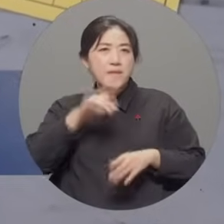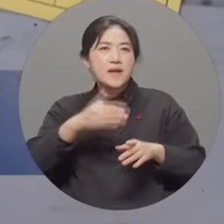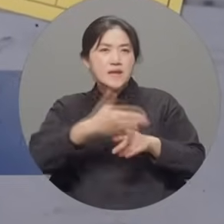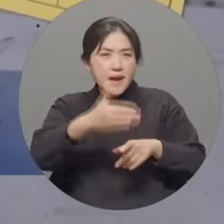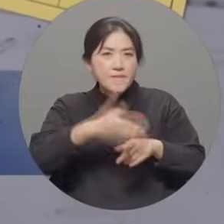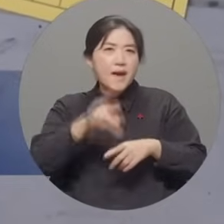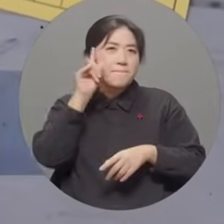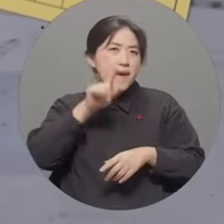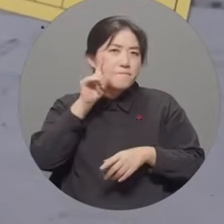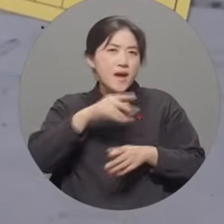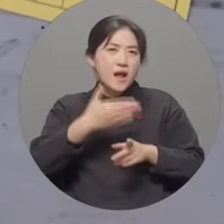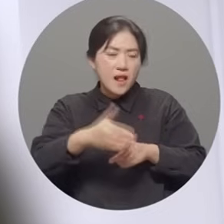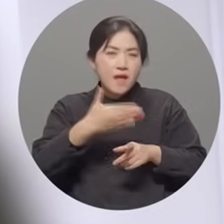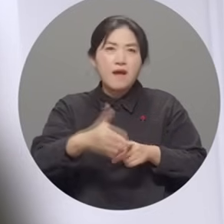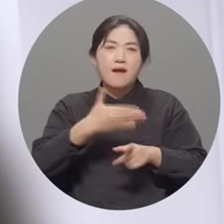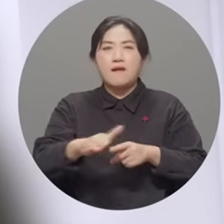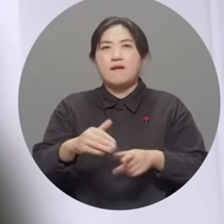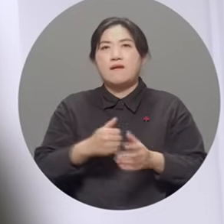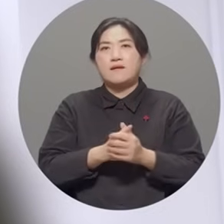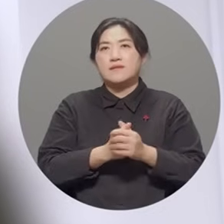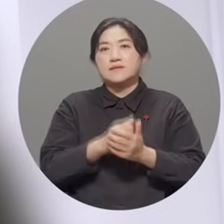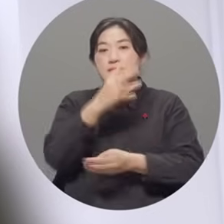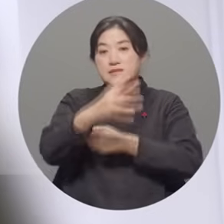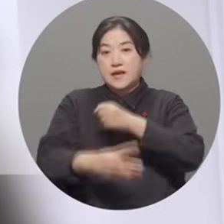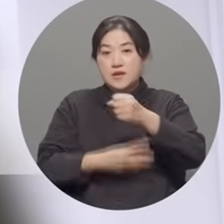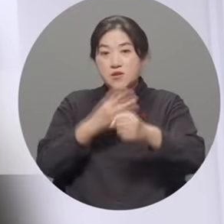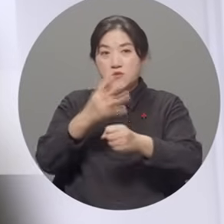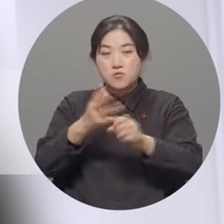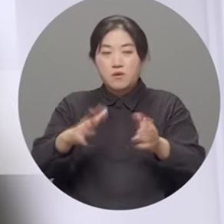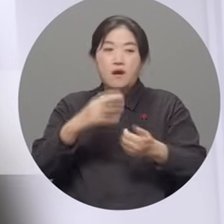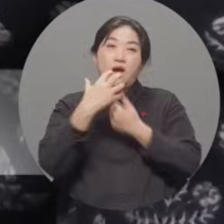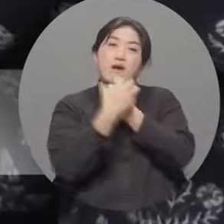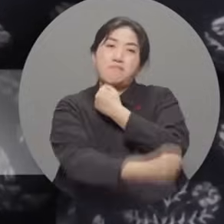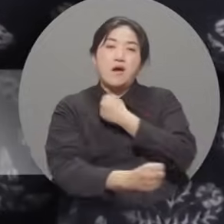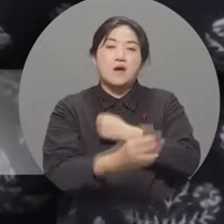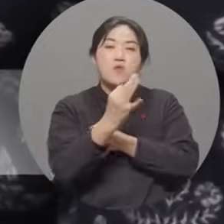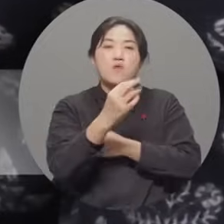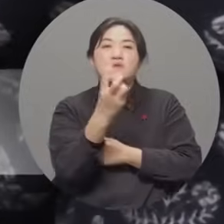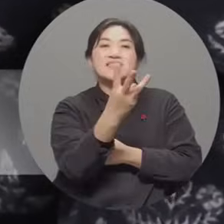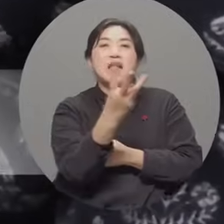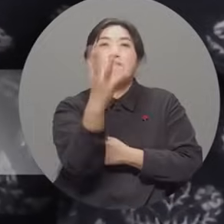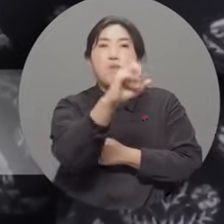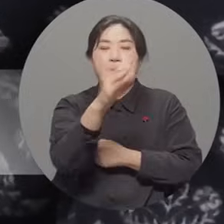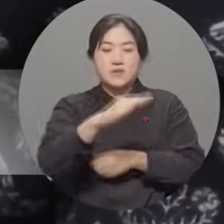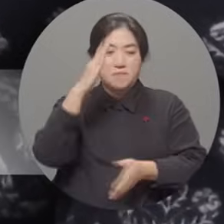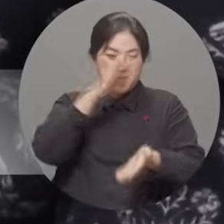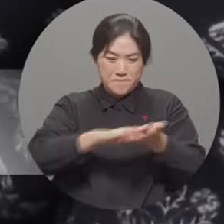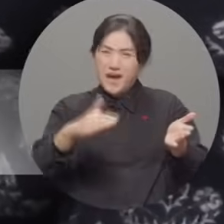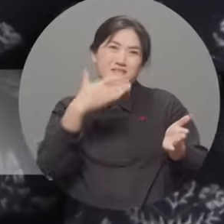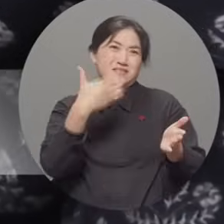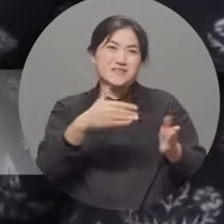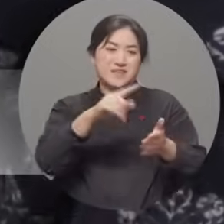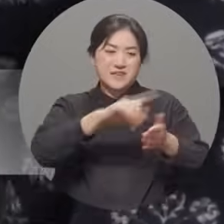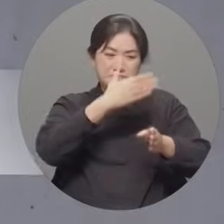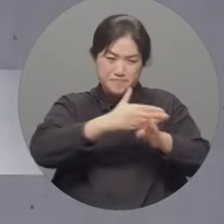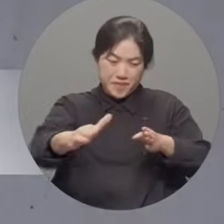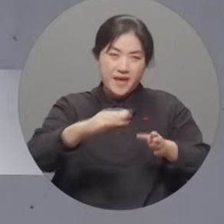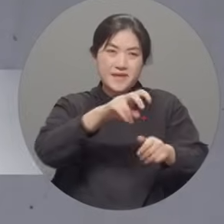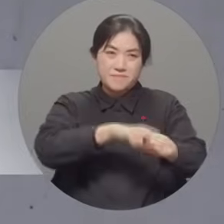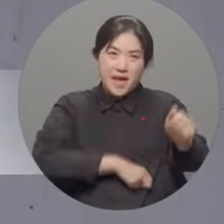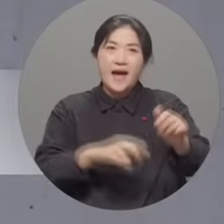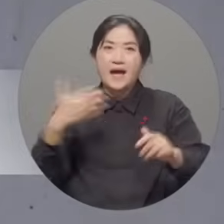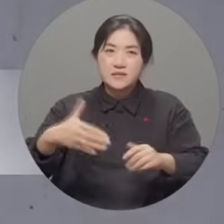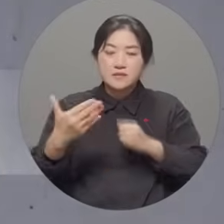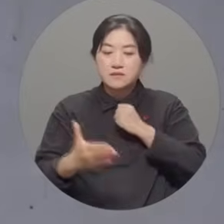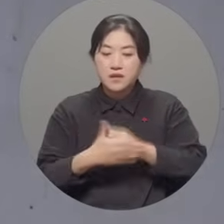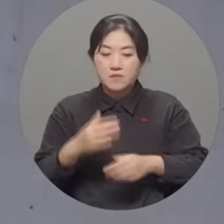매일 갚으면서. 4년 동안 3억 원을 뜯겼지만 아직 빚이 남았고 돈을 더 내놓지 않으면 아이